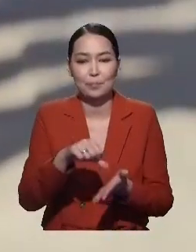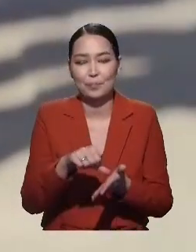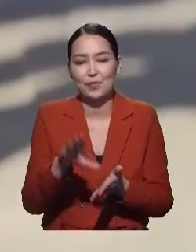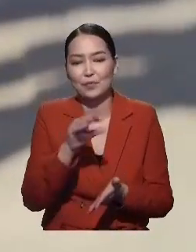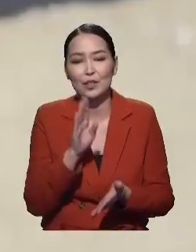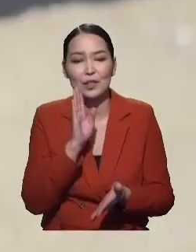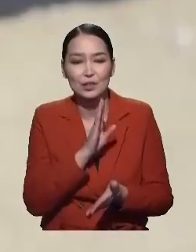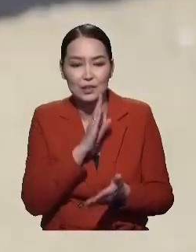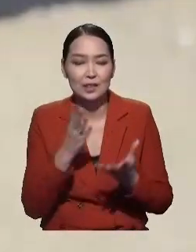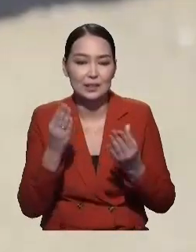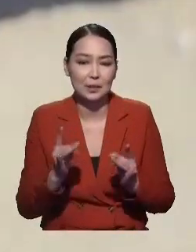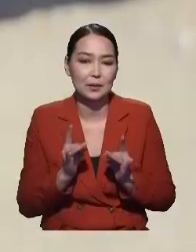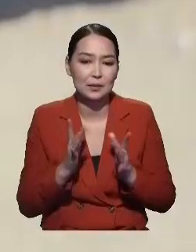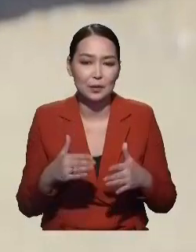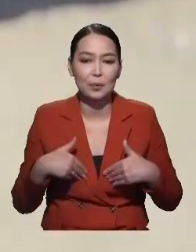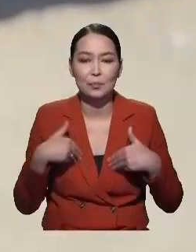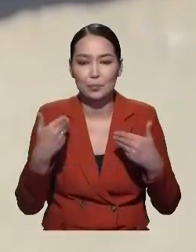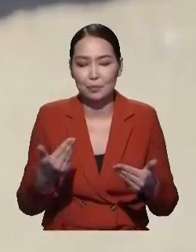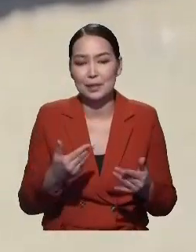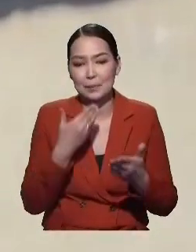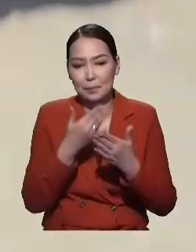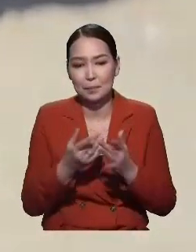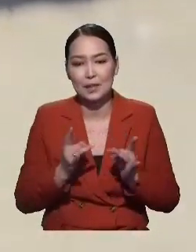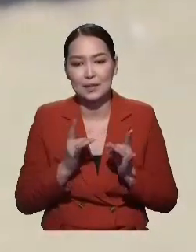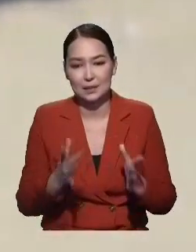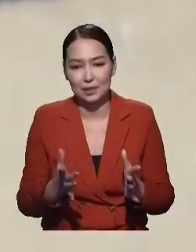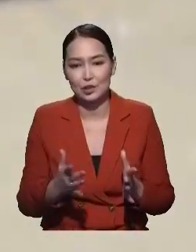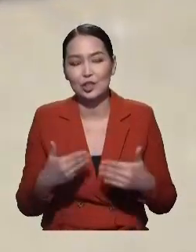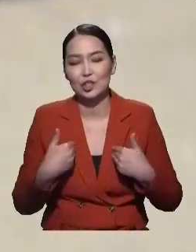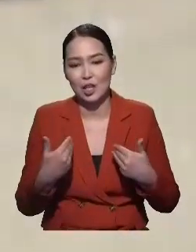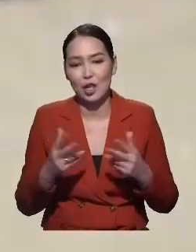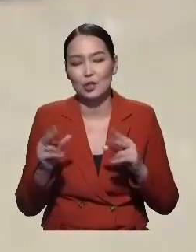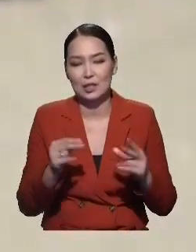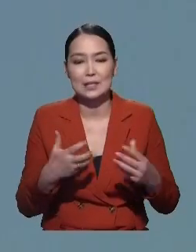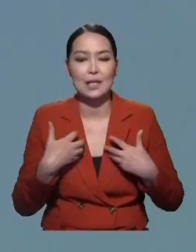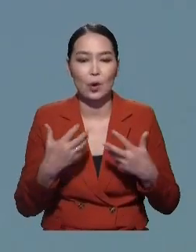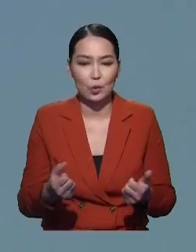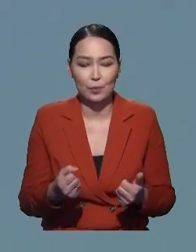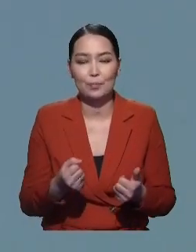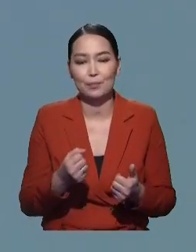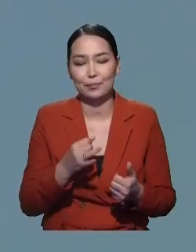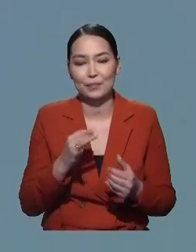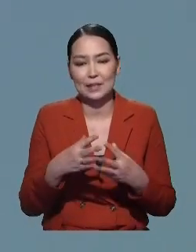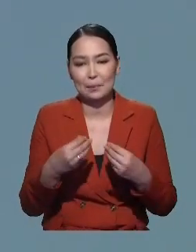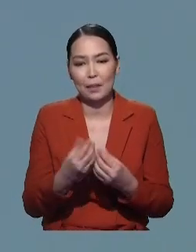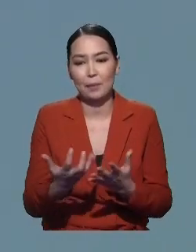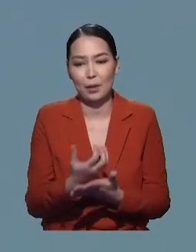пола Республики Казахстан поздравляю с праздником, а также желаю счастья, здоровья, любви и семейного благополучия.